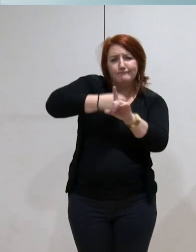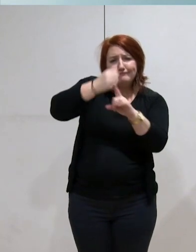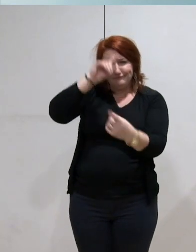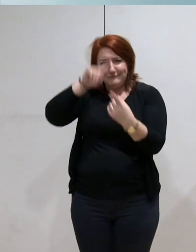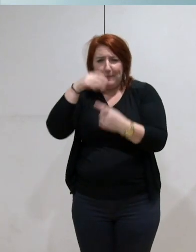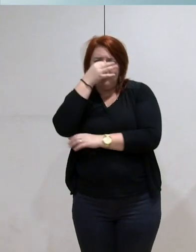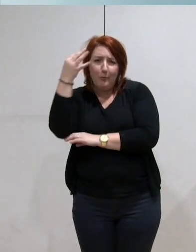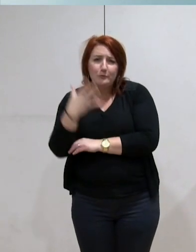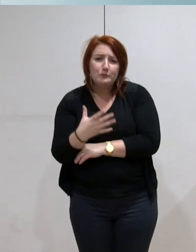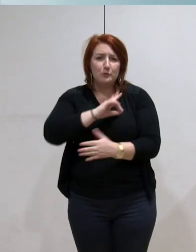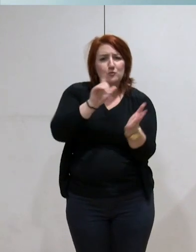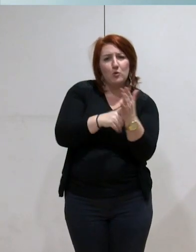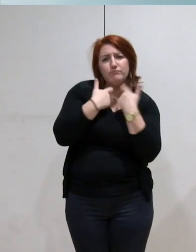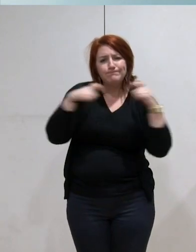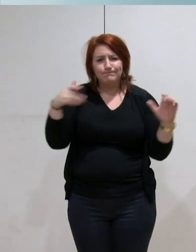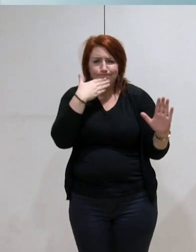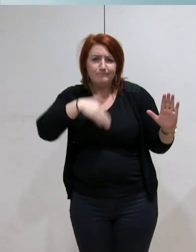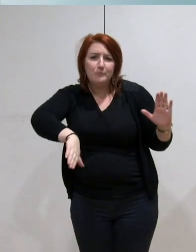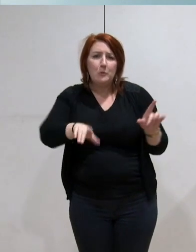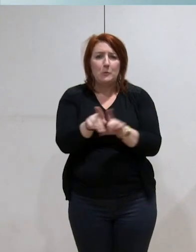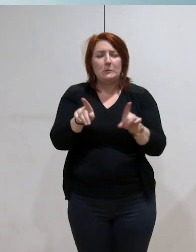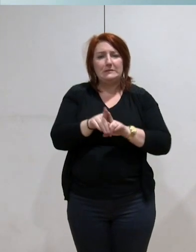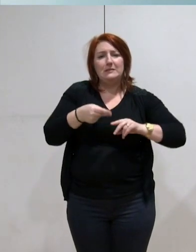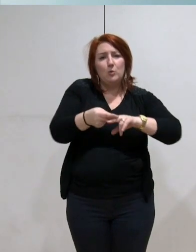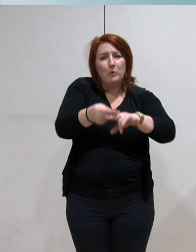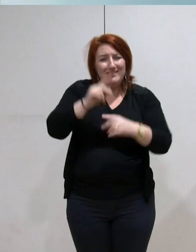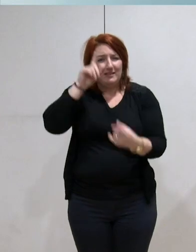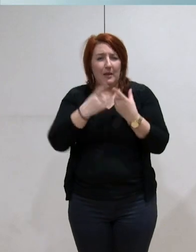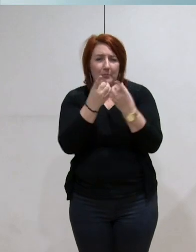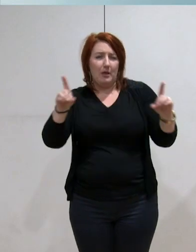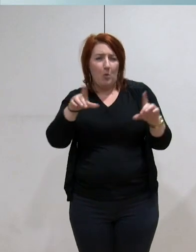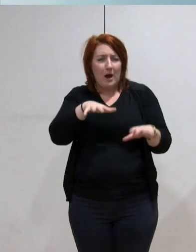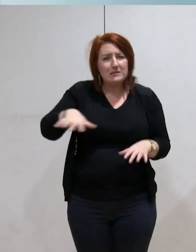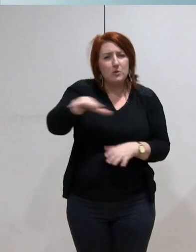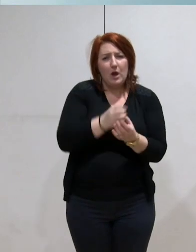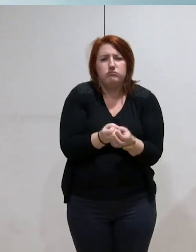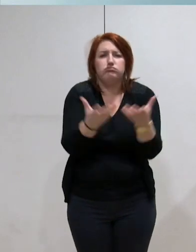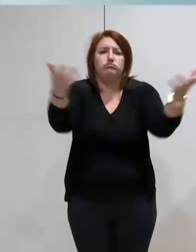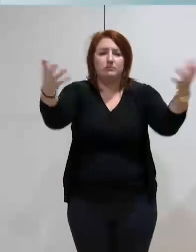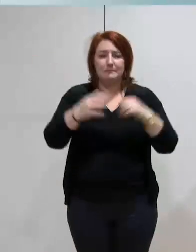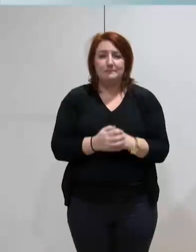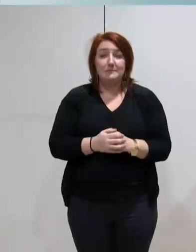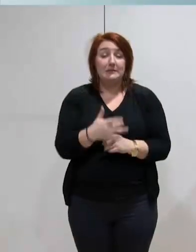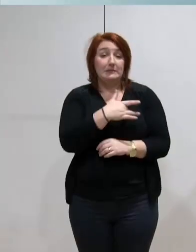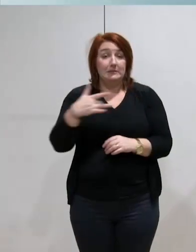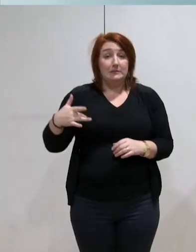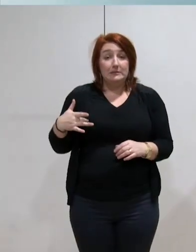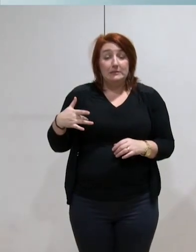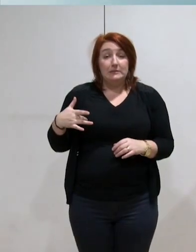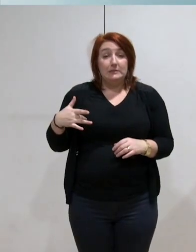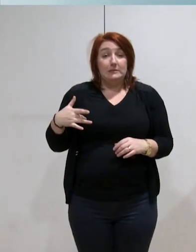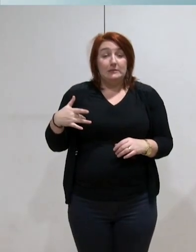de l'accès aux droits et le développement des outils de démocratie locale la mise en œuvre des politiques sanitaires et sociales est